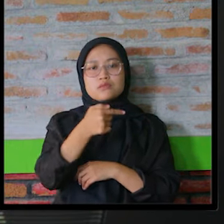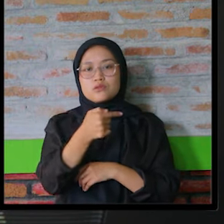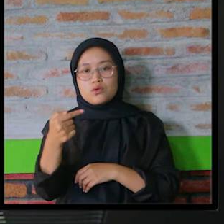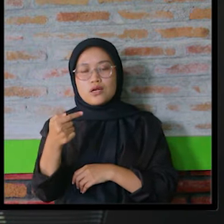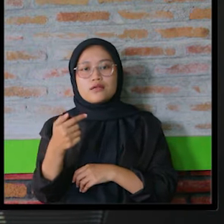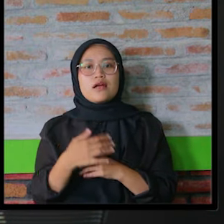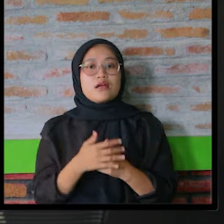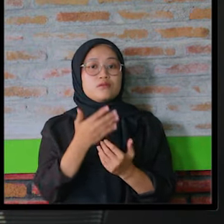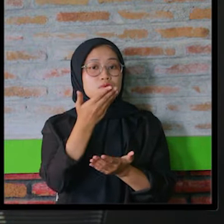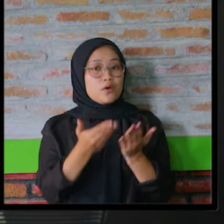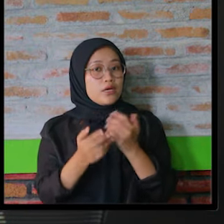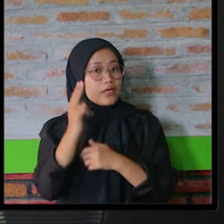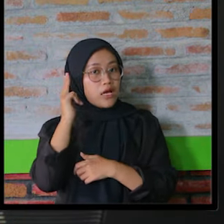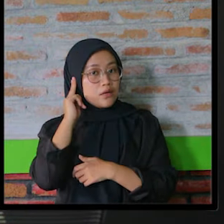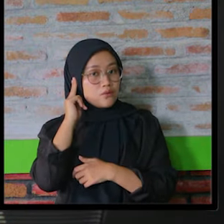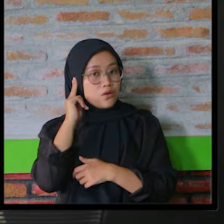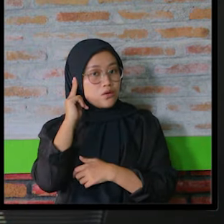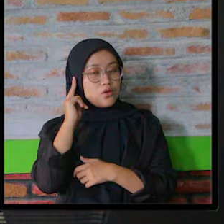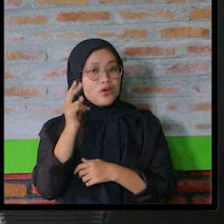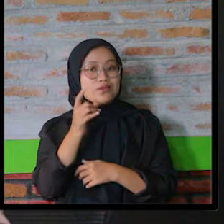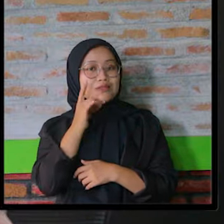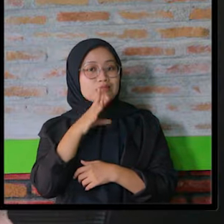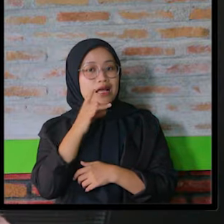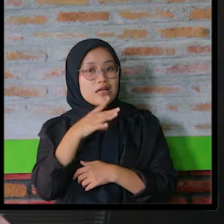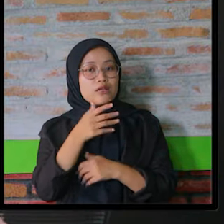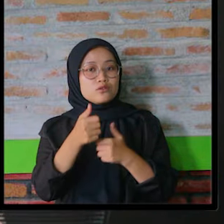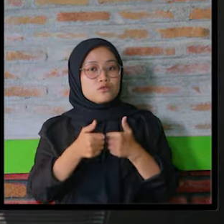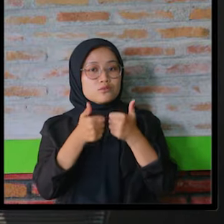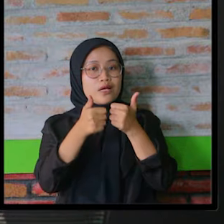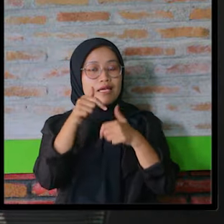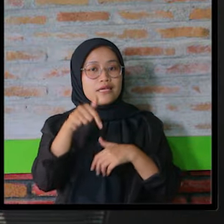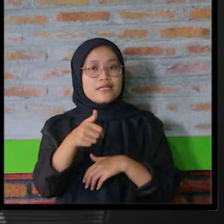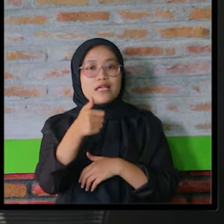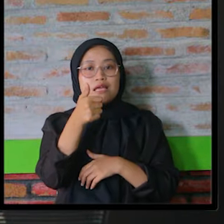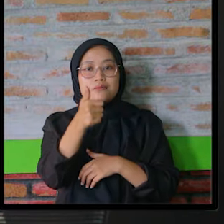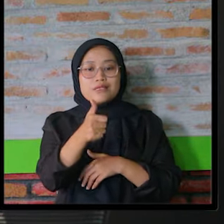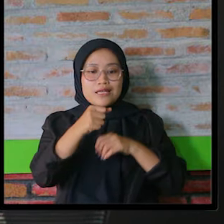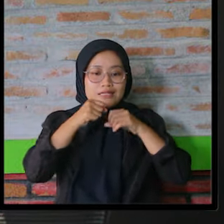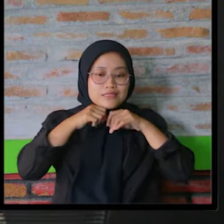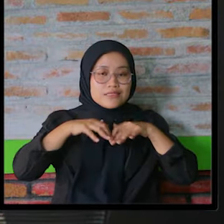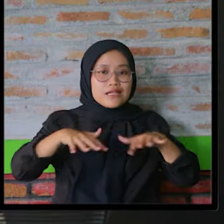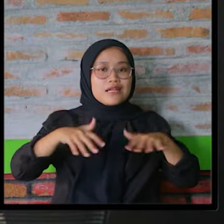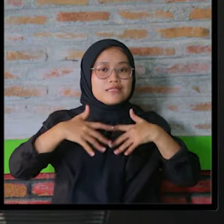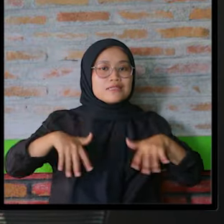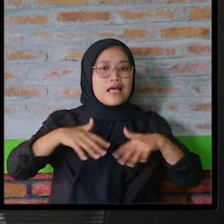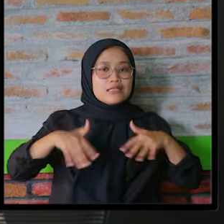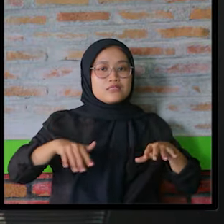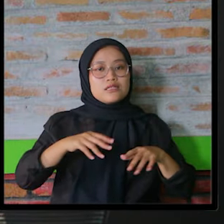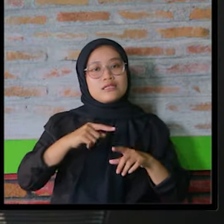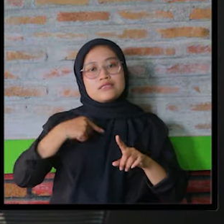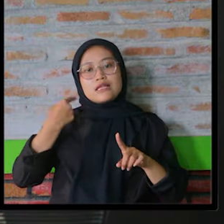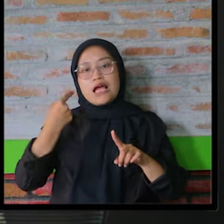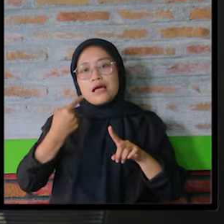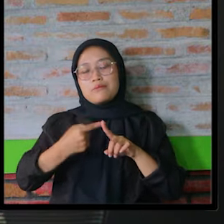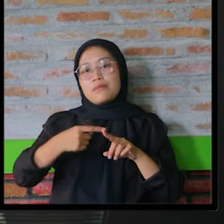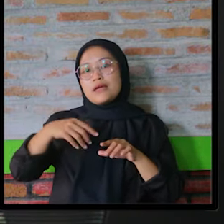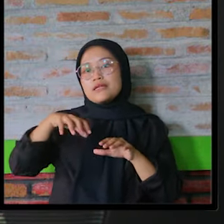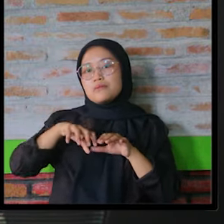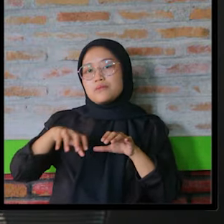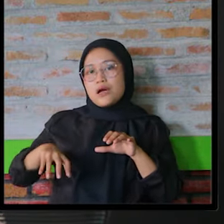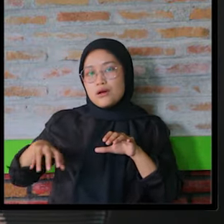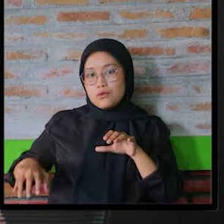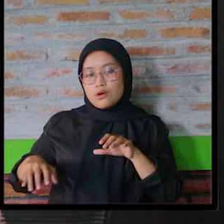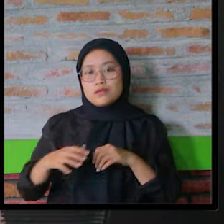harapannya atau saran untuk dapat ini terinternalisasi sampai bawah tadi loh bu kadang saya gemes ya k ini sudah